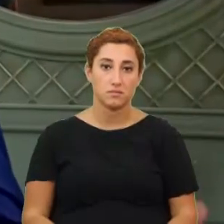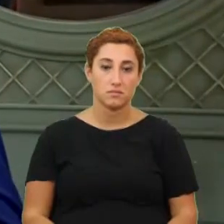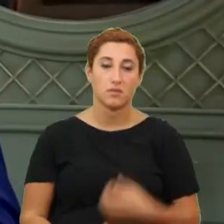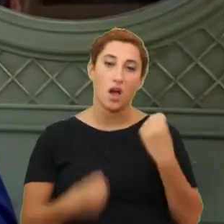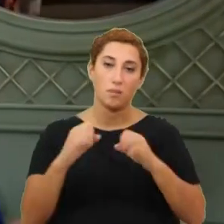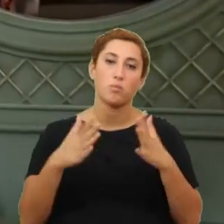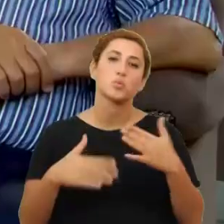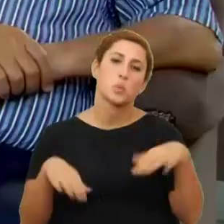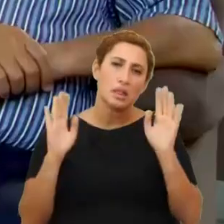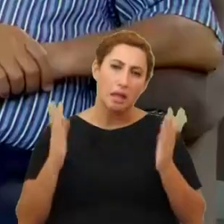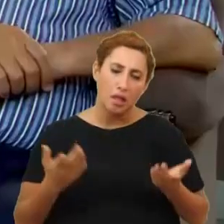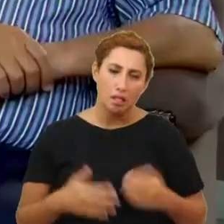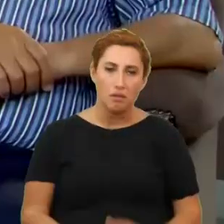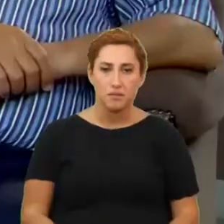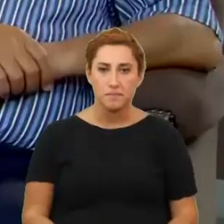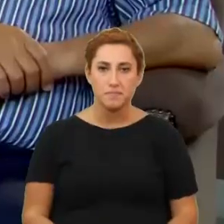Arabam bozuk falan değildi.